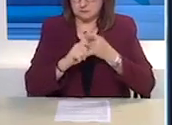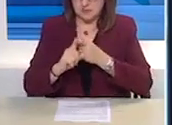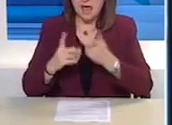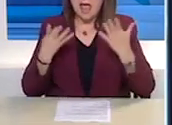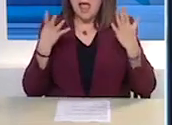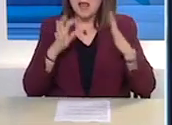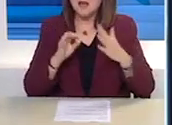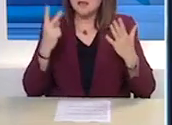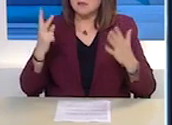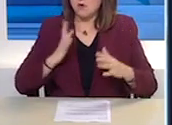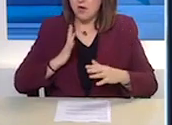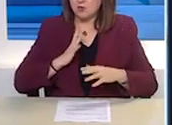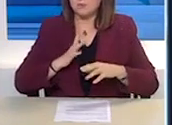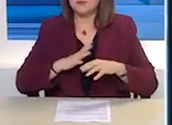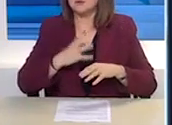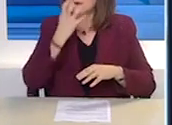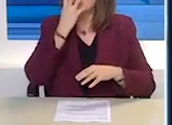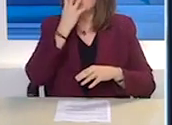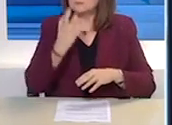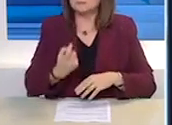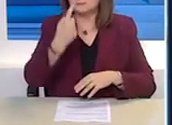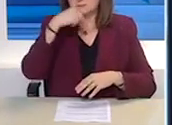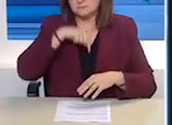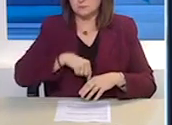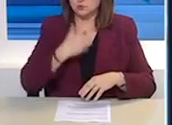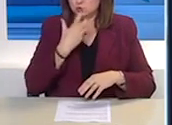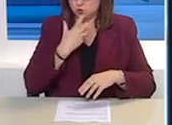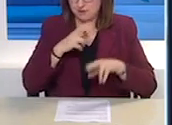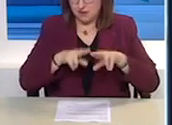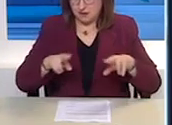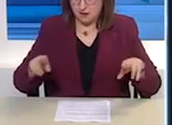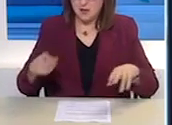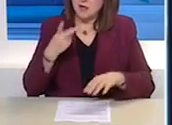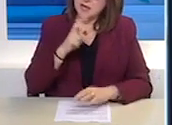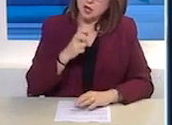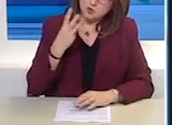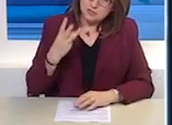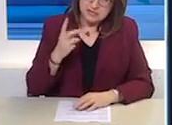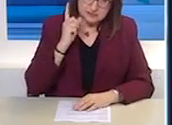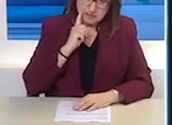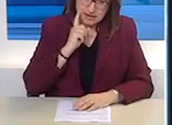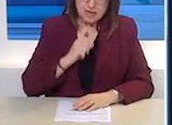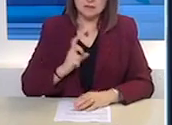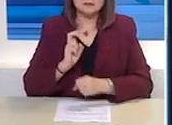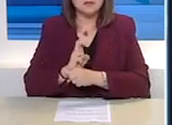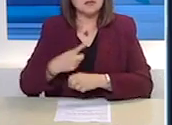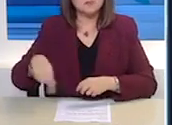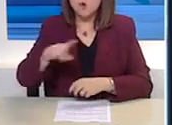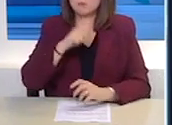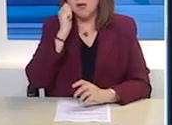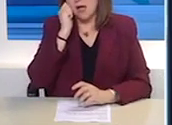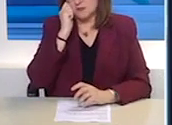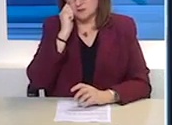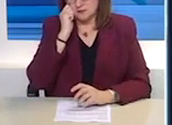92 συμπολίτες μας νοσηλεύονται διασωληνωμένοι, 23 γυναίκες και οι υπόλοιποι άντρες. Η διάμεση ηλικία